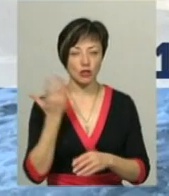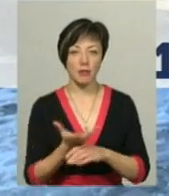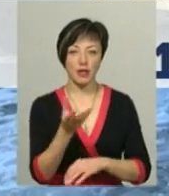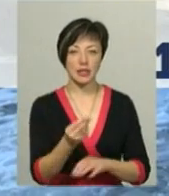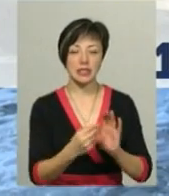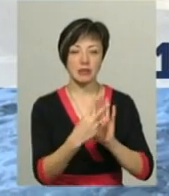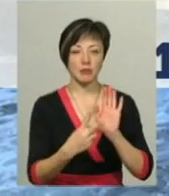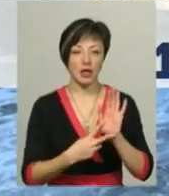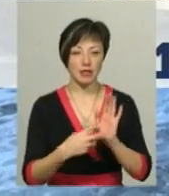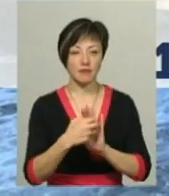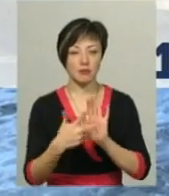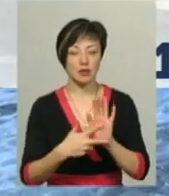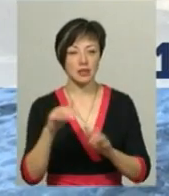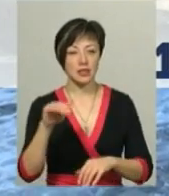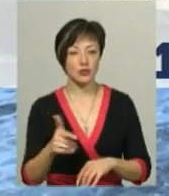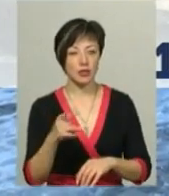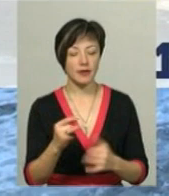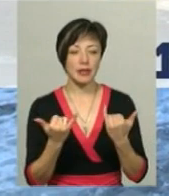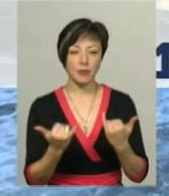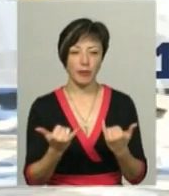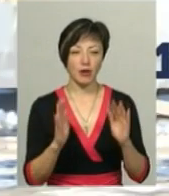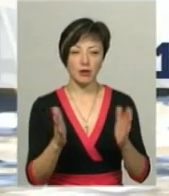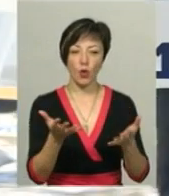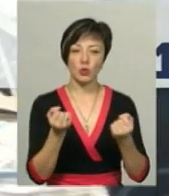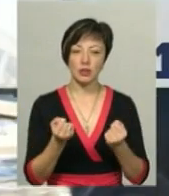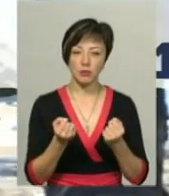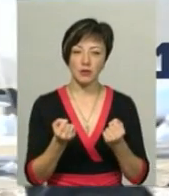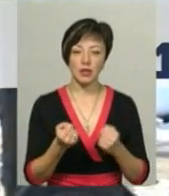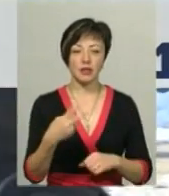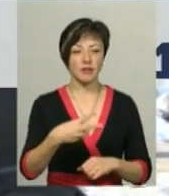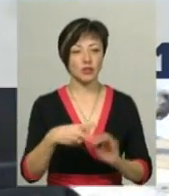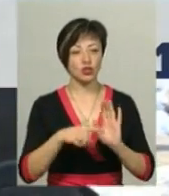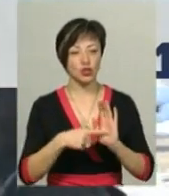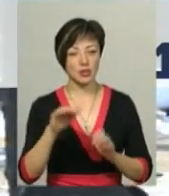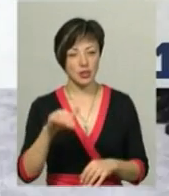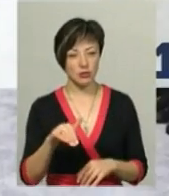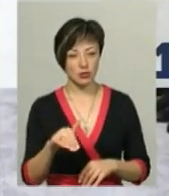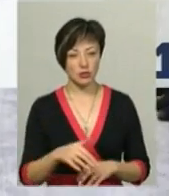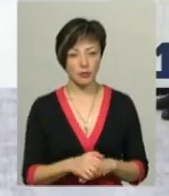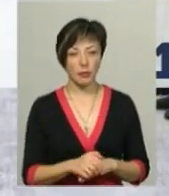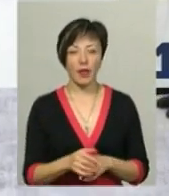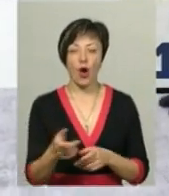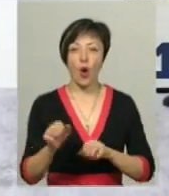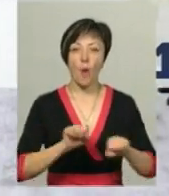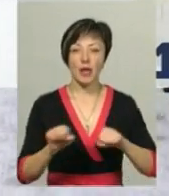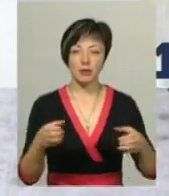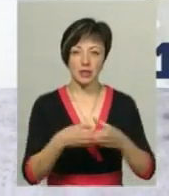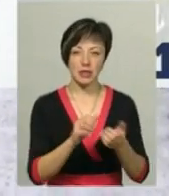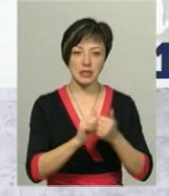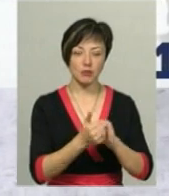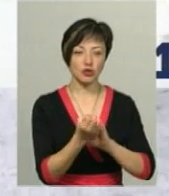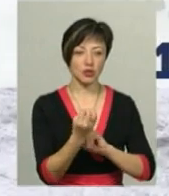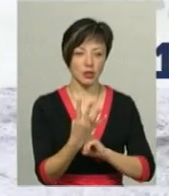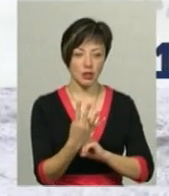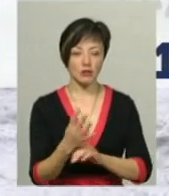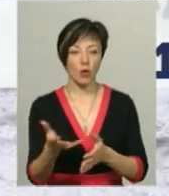платили 17-18 тисяч гривень, тепер отримуватиме майже 26 тисяч. Командир батальйону замість